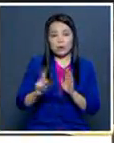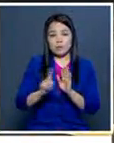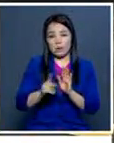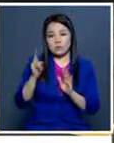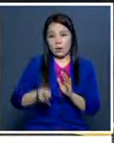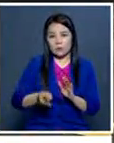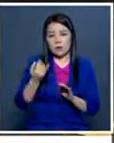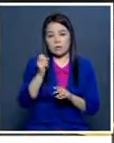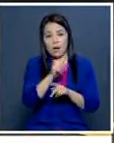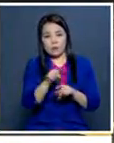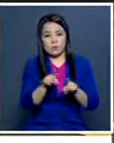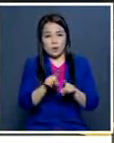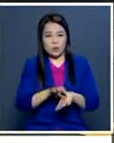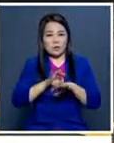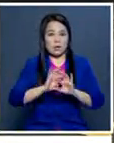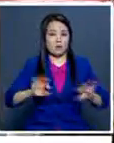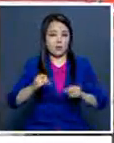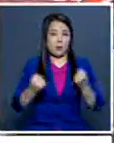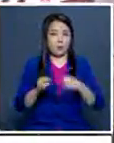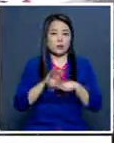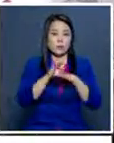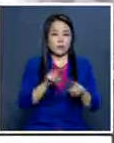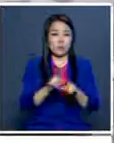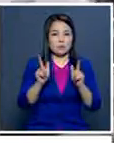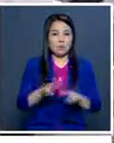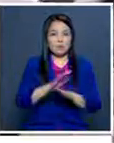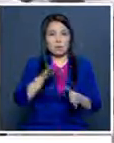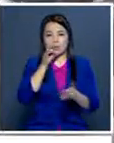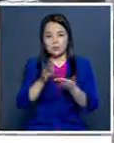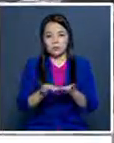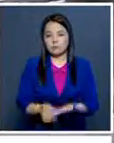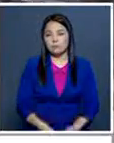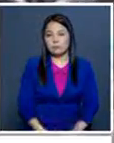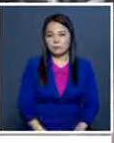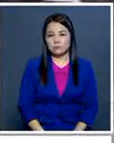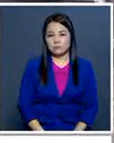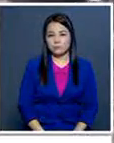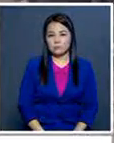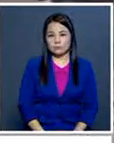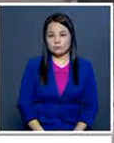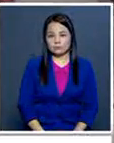екенін жеткізді. Бірақ көлік жүргізушілер бірлестігінің өкілі мұнымен мүлде келіспейді.